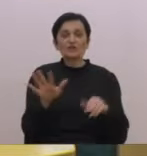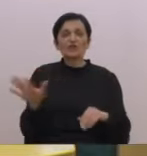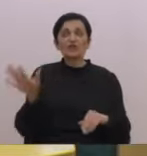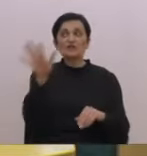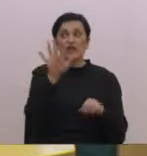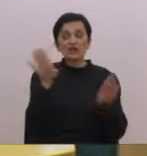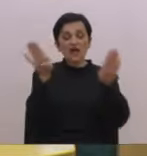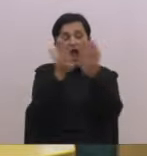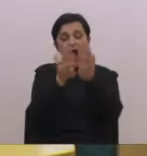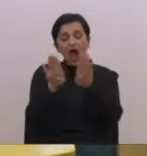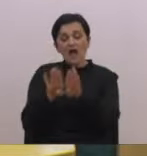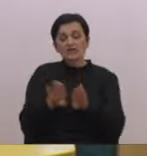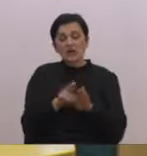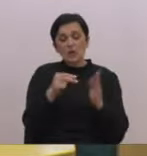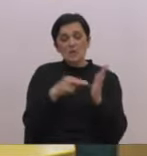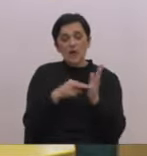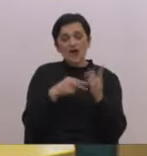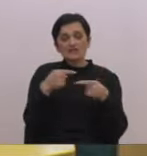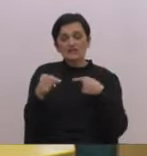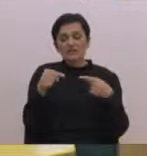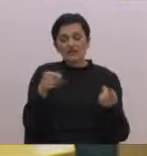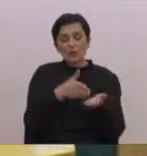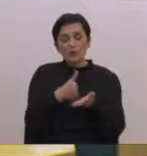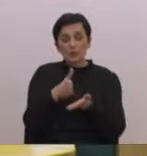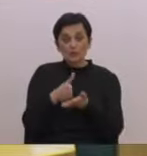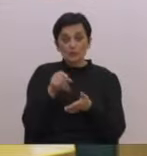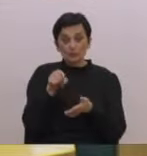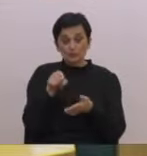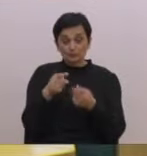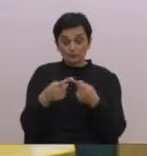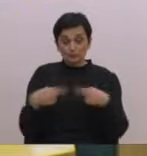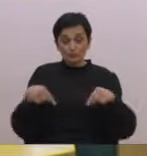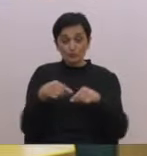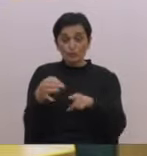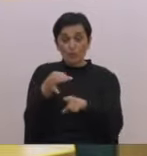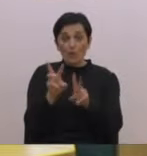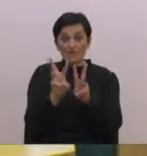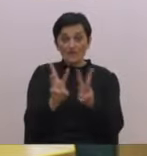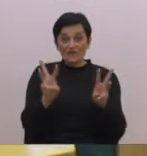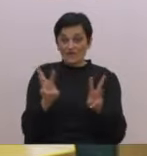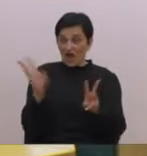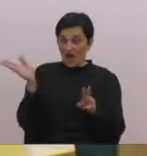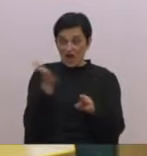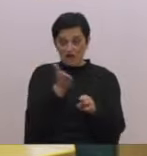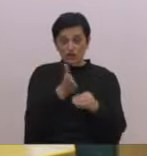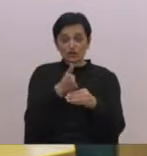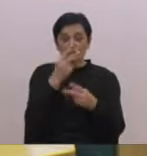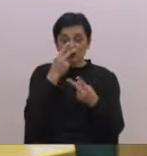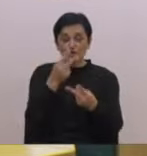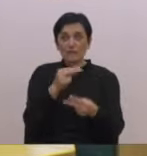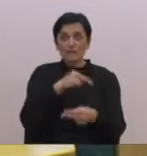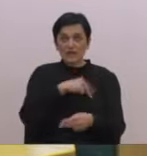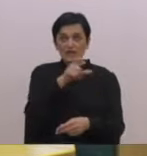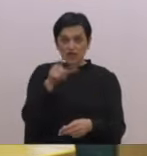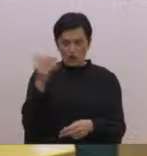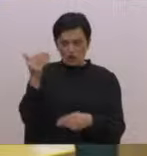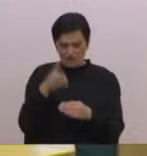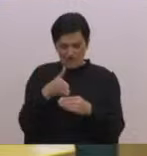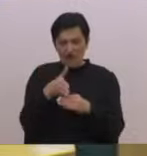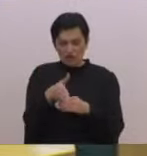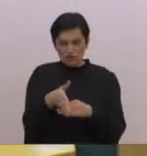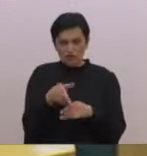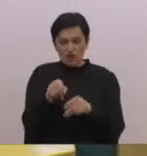ადარებს ფასებს სხვადასხვა მიმართულებით. Ამ ორგანიზაციის ვებგვერდზე თქვენ რო შეხვიდეთ, დარწმუნებული ვარ თანამშრომლები თქვენი შევლენ ამ